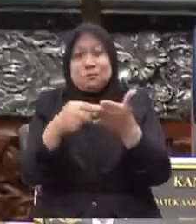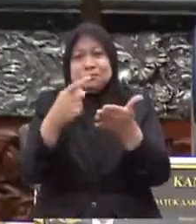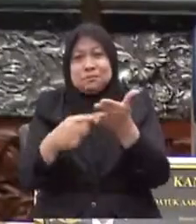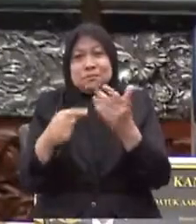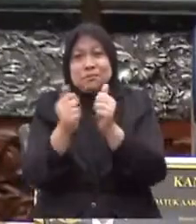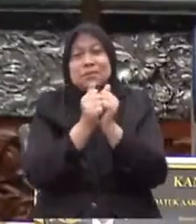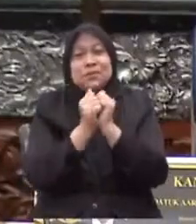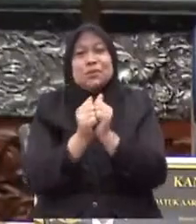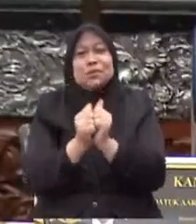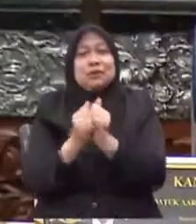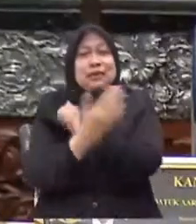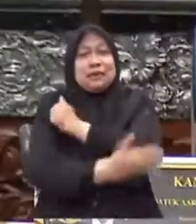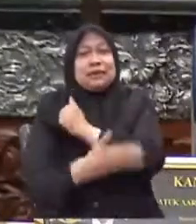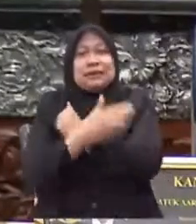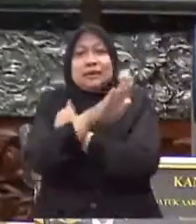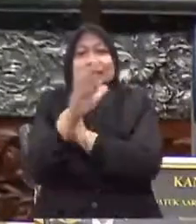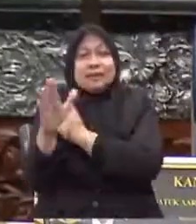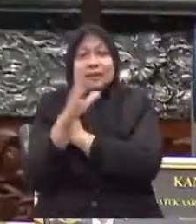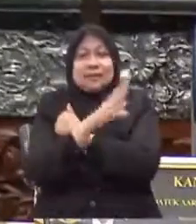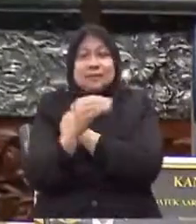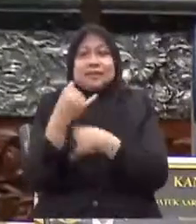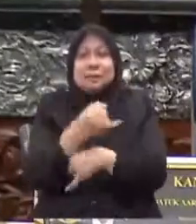syariah negeri-negeri dan jabatan penjara Indonesia